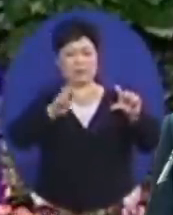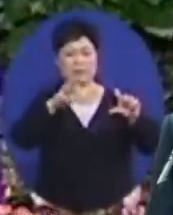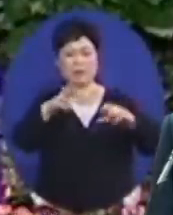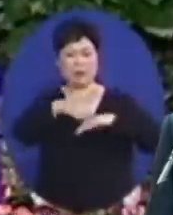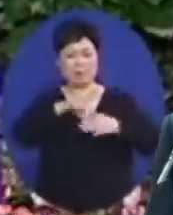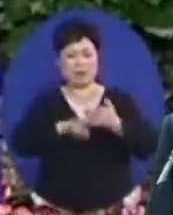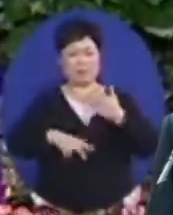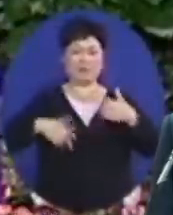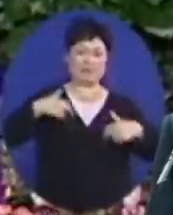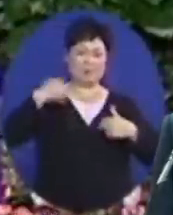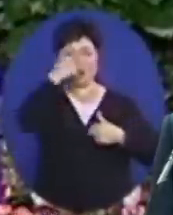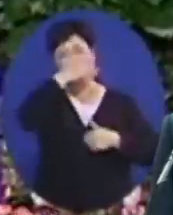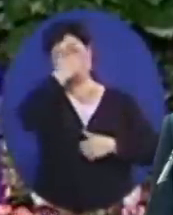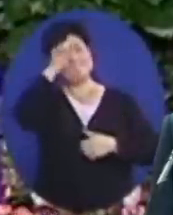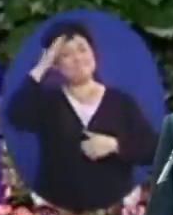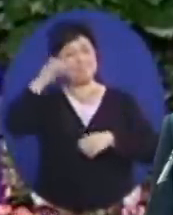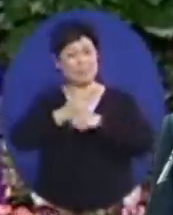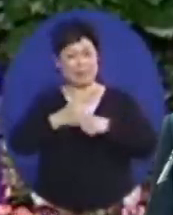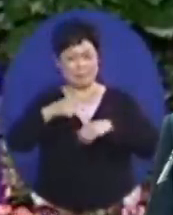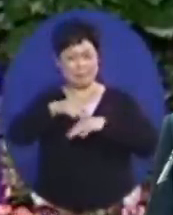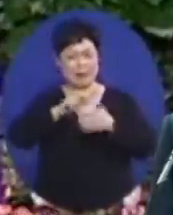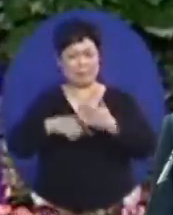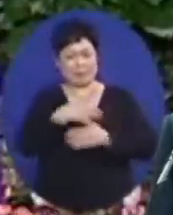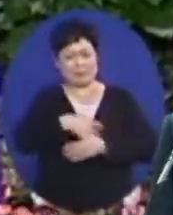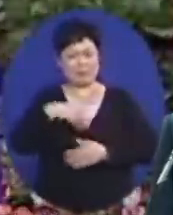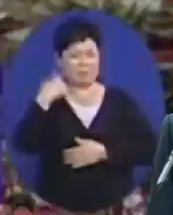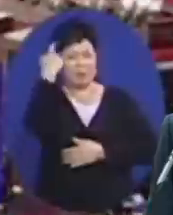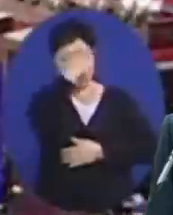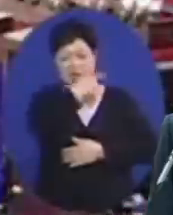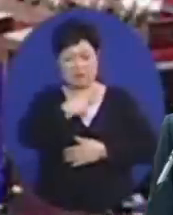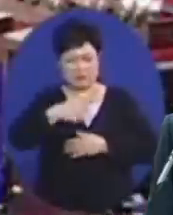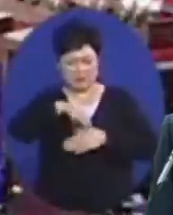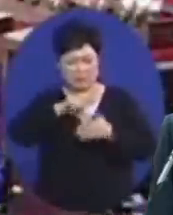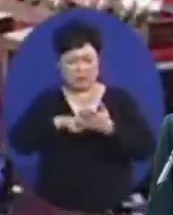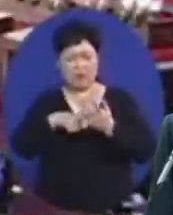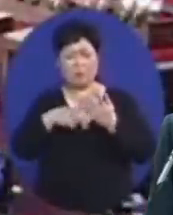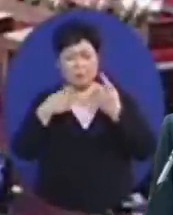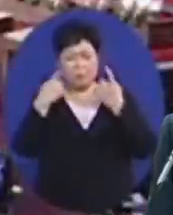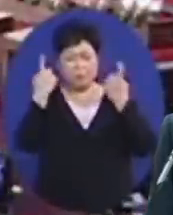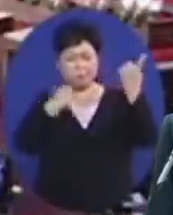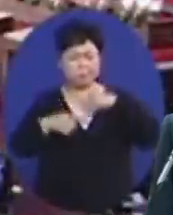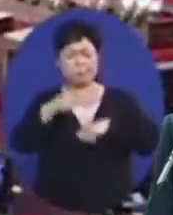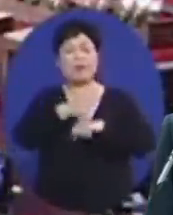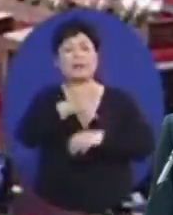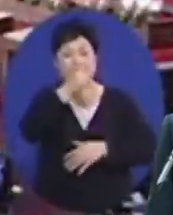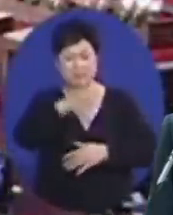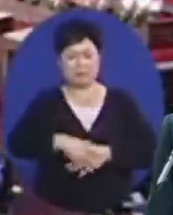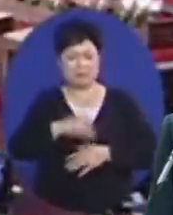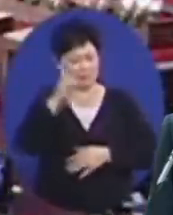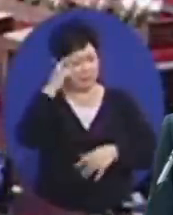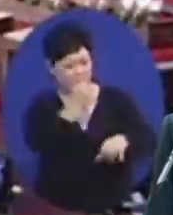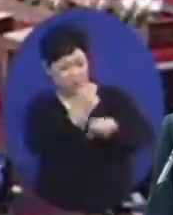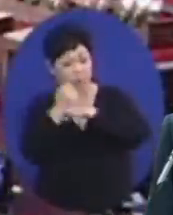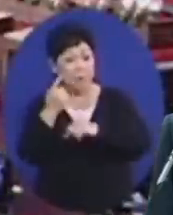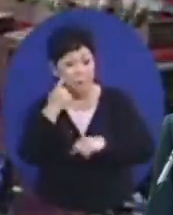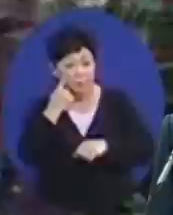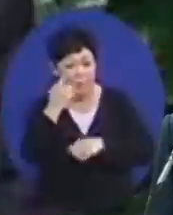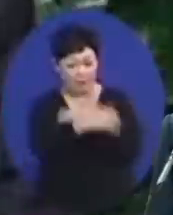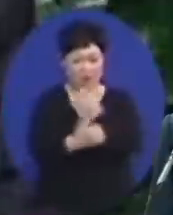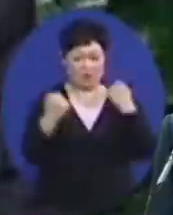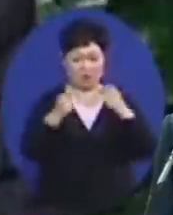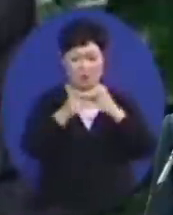즐거움은 얼굴을 빛나게 하여도 마음의 근심은 심령을 상하게 한다고 말한 것입니다. 한 연구에 의하면 건강하게 오래